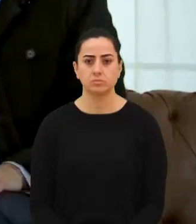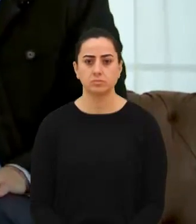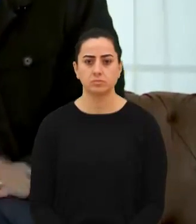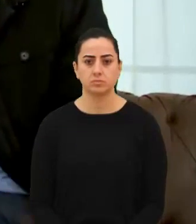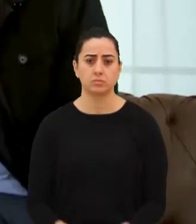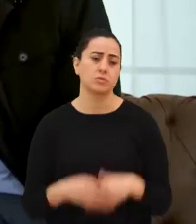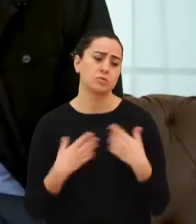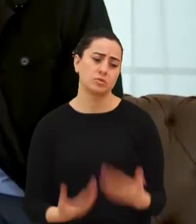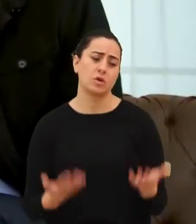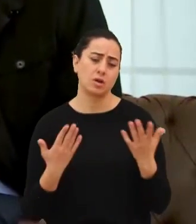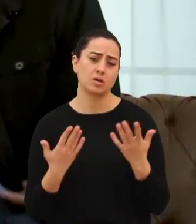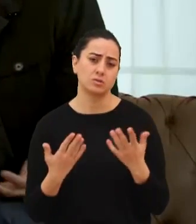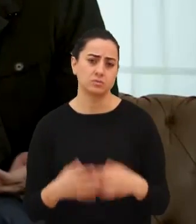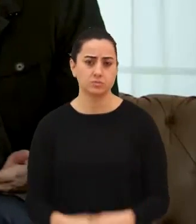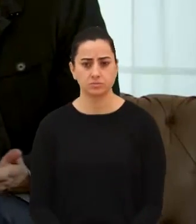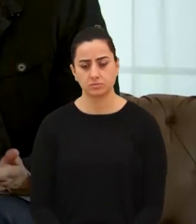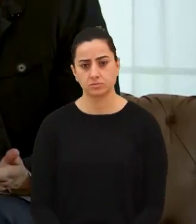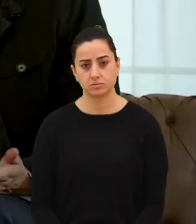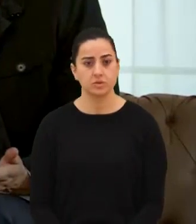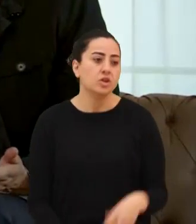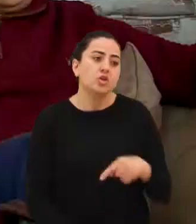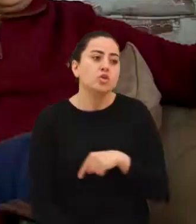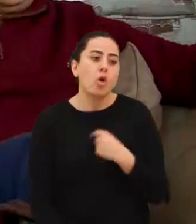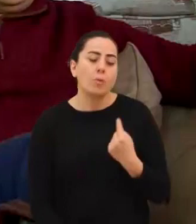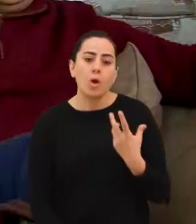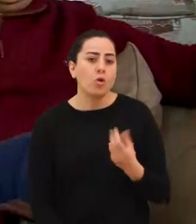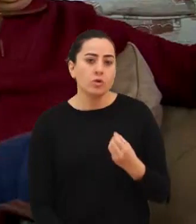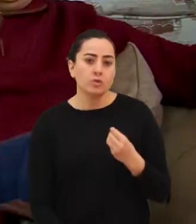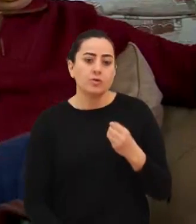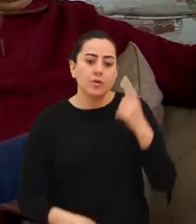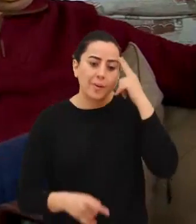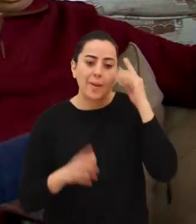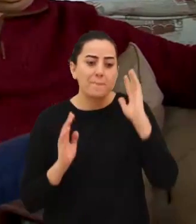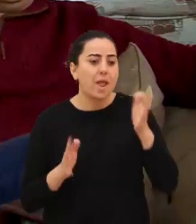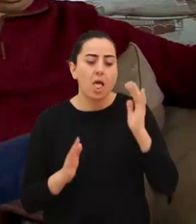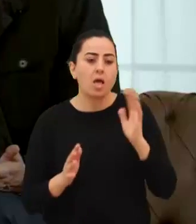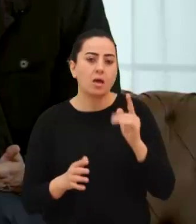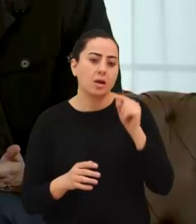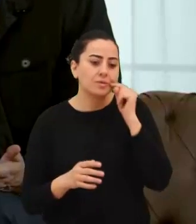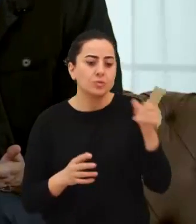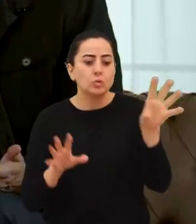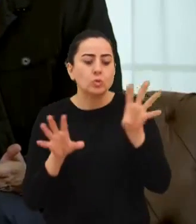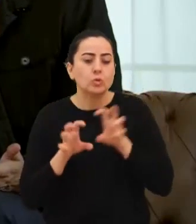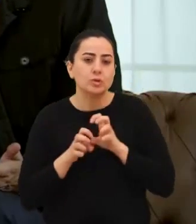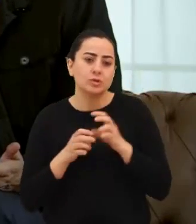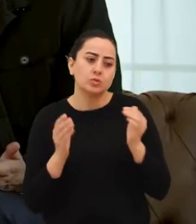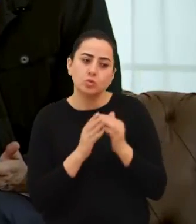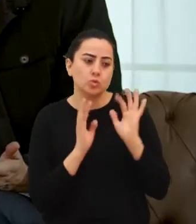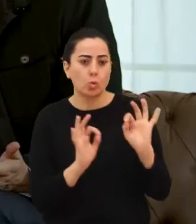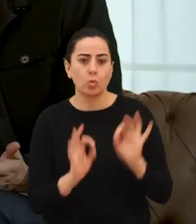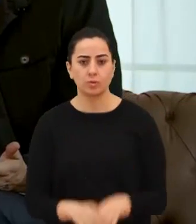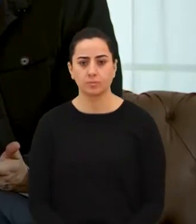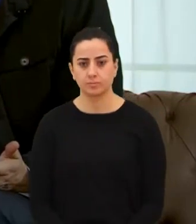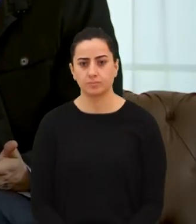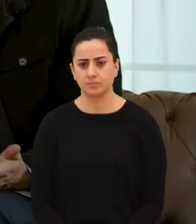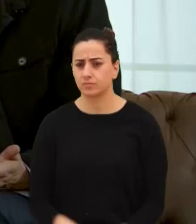yazmışsın. Ama yok artık ya. Normaldir efendim. Bela paratoneri gene belayı kendi üstüne çekmiş. Belli oluyor efendim.